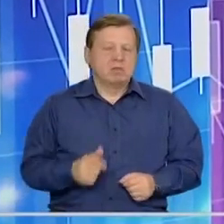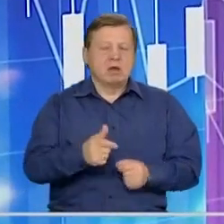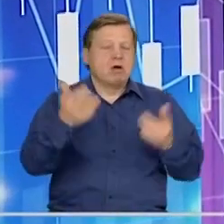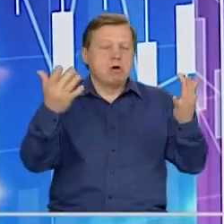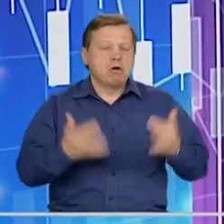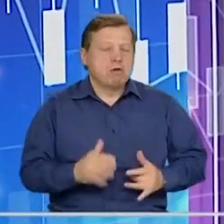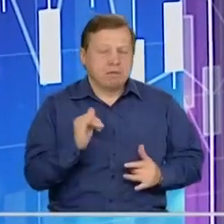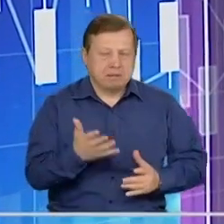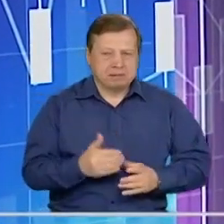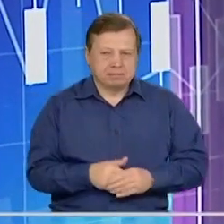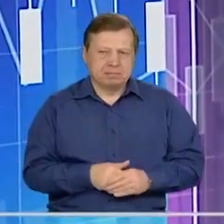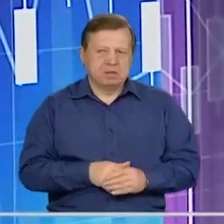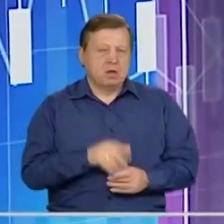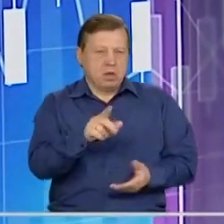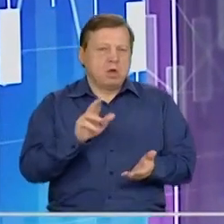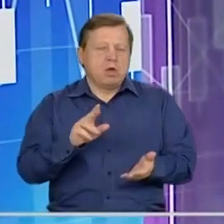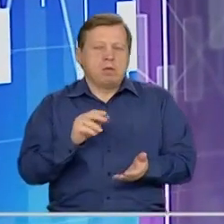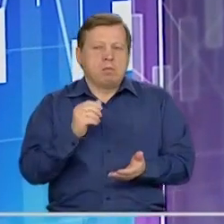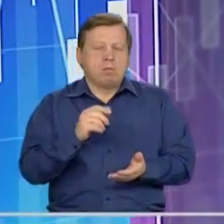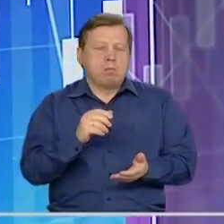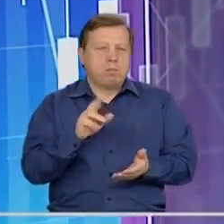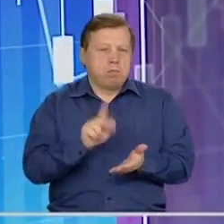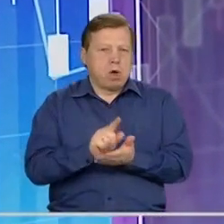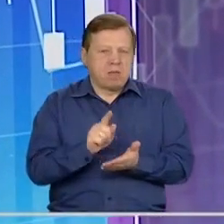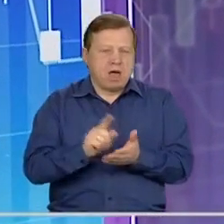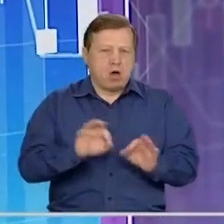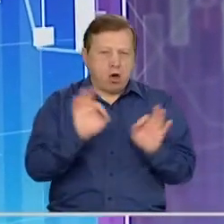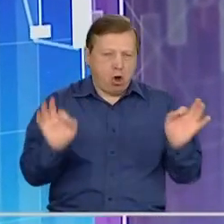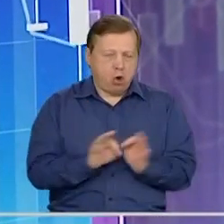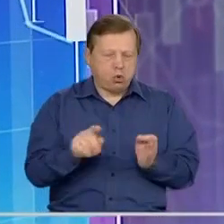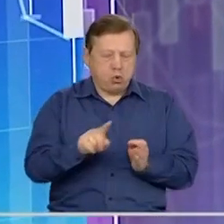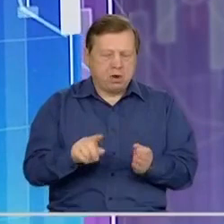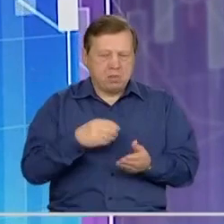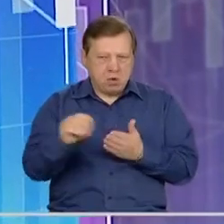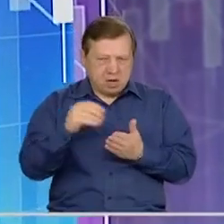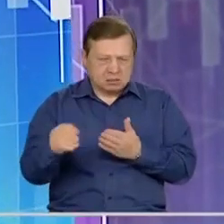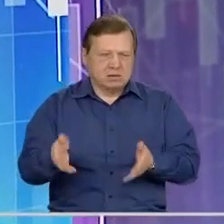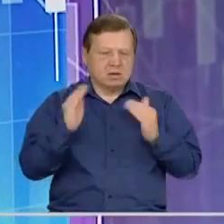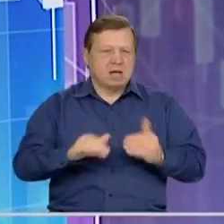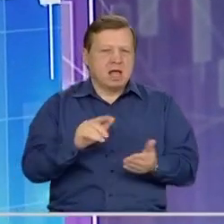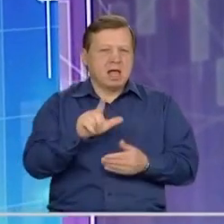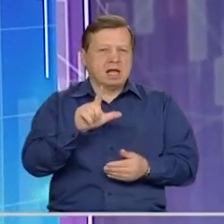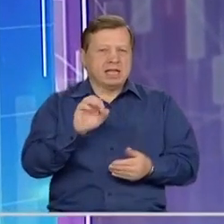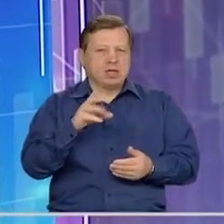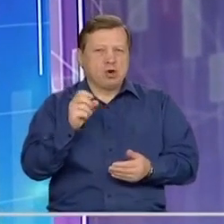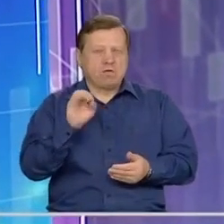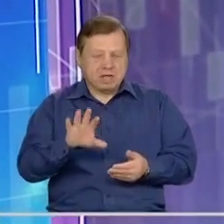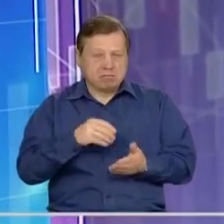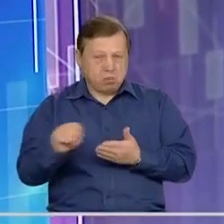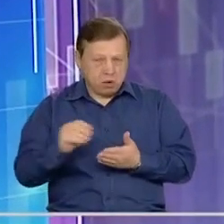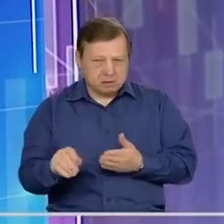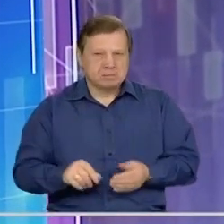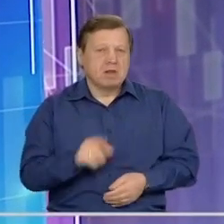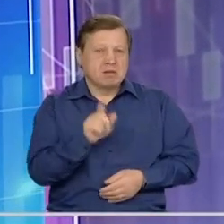sposób, że płacą podatek na zasadach ogólnych albo podatek liniowy, te dwa hasła Państwo powinni kojarzyć, no to dla